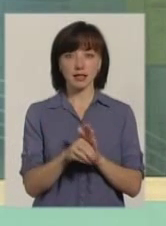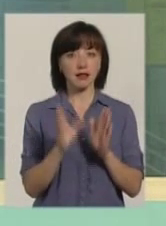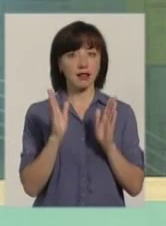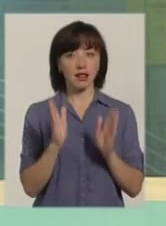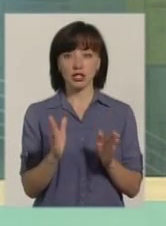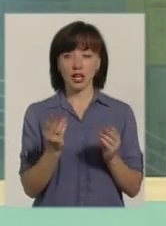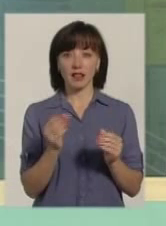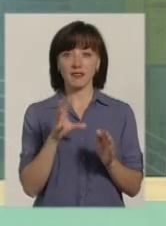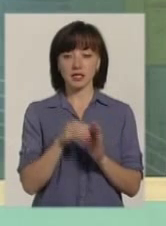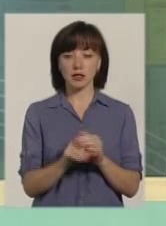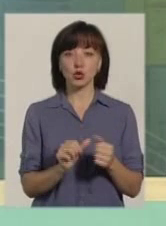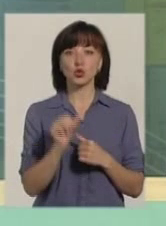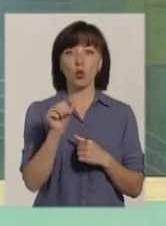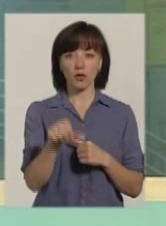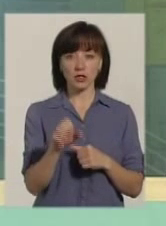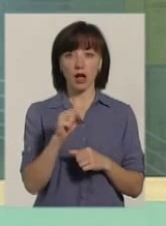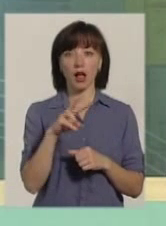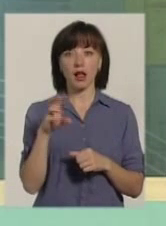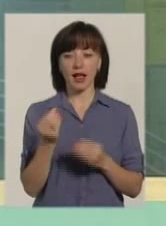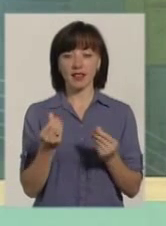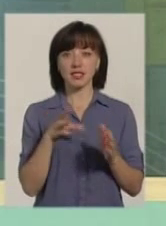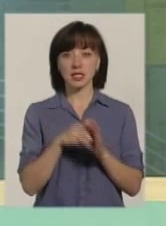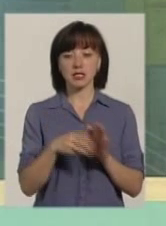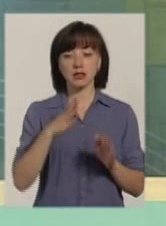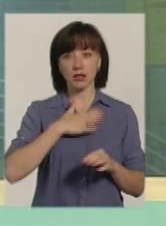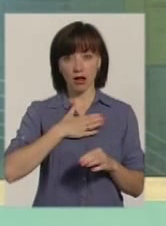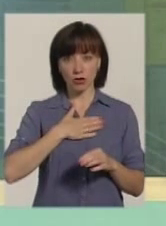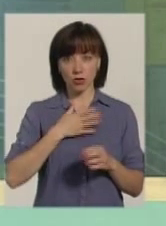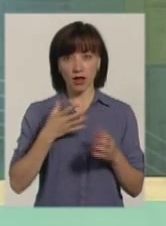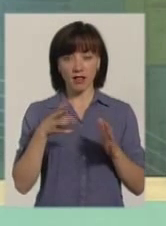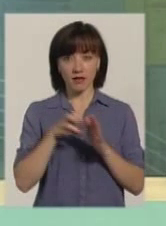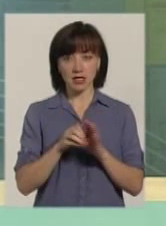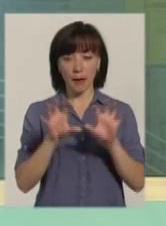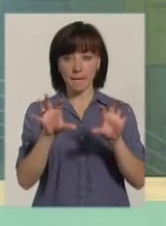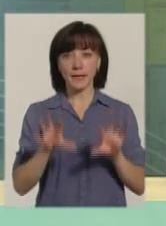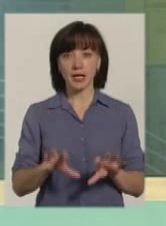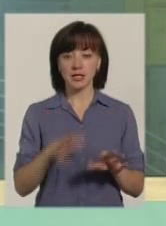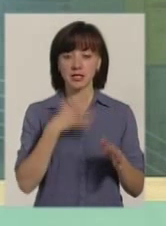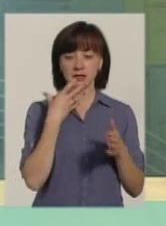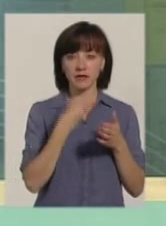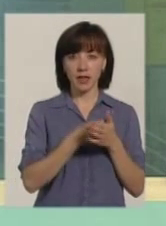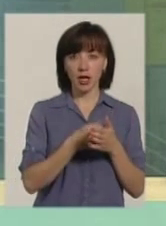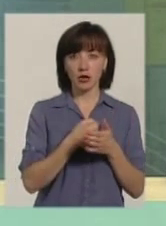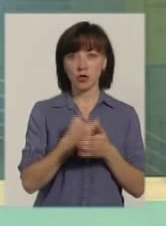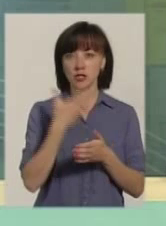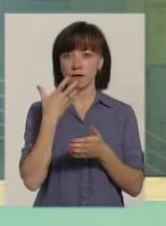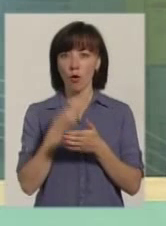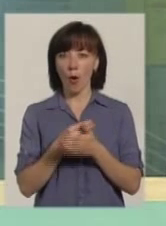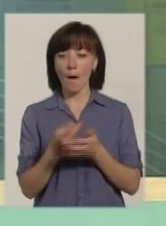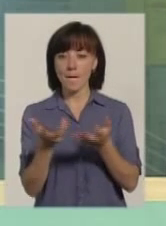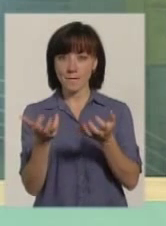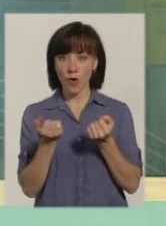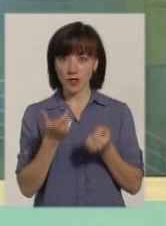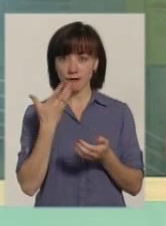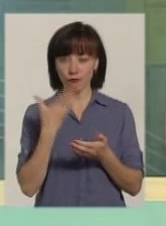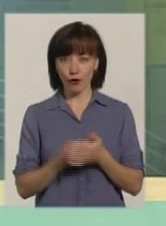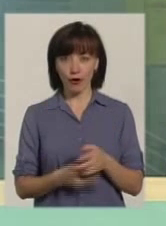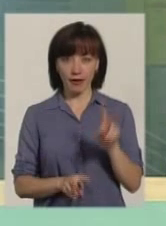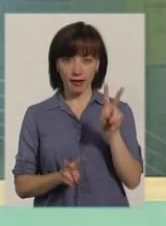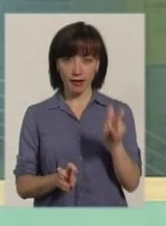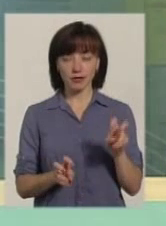лише інвестицій зовнішніх, а й інвестицій внутрішнього інвестора, за принципом свій до свого по своє? Адже дуже багато